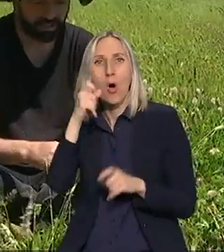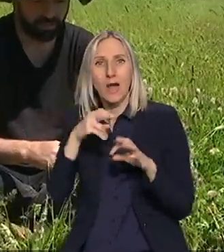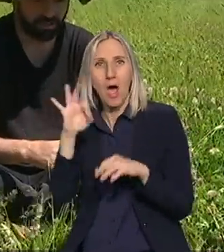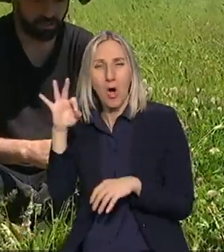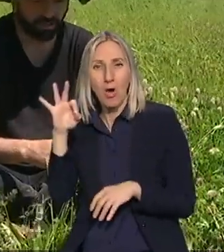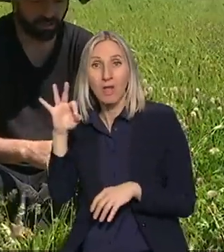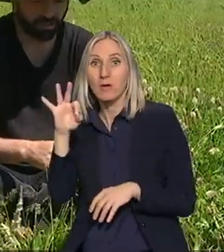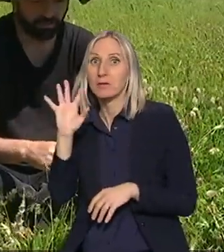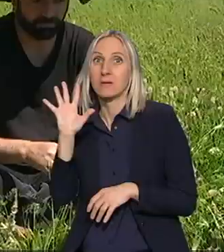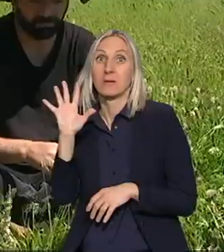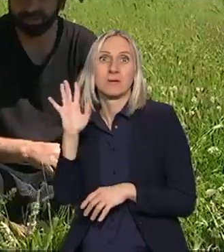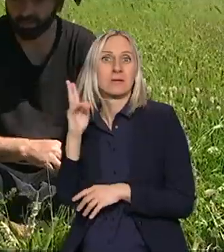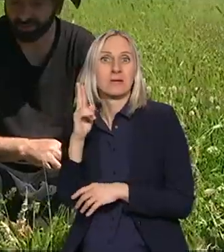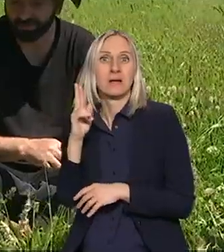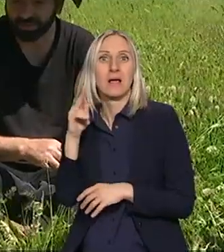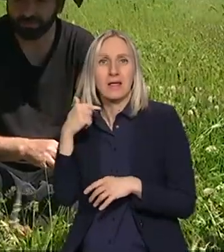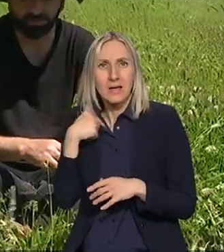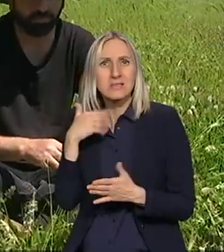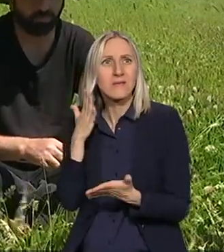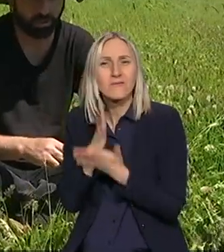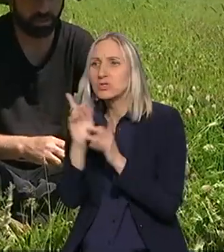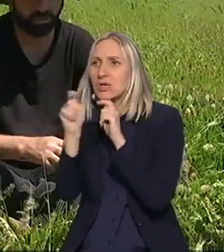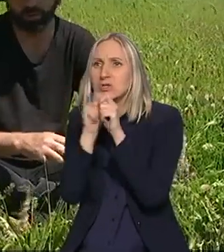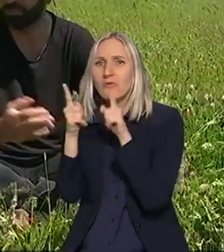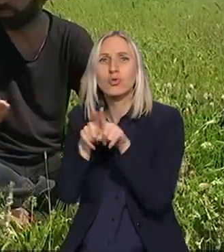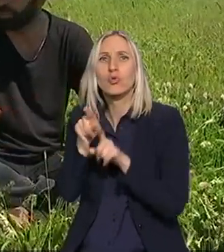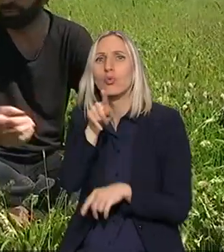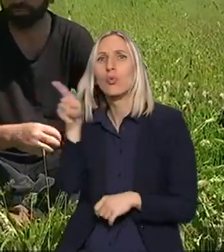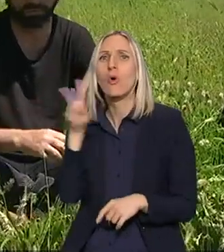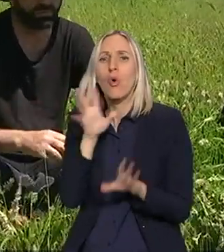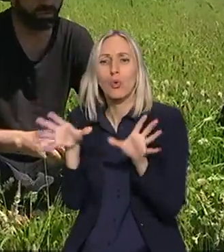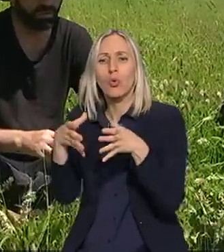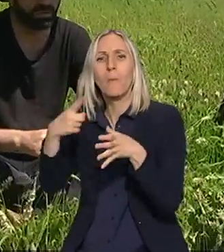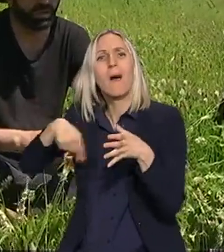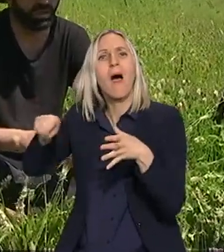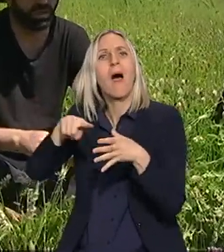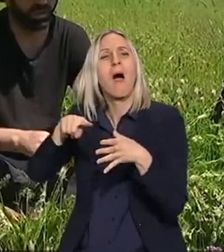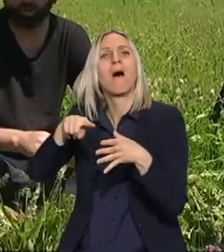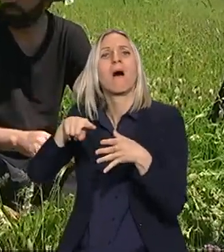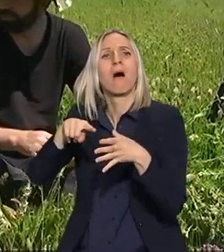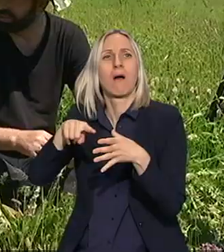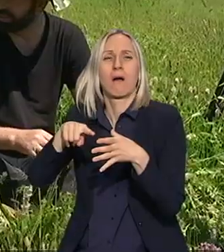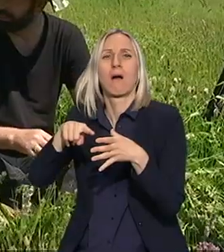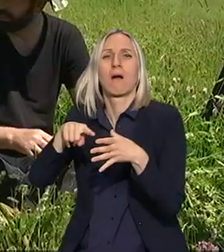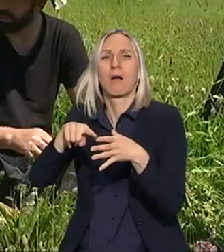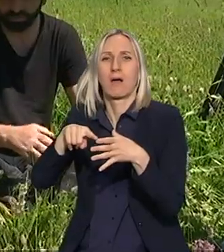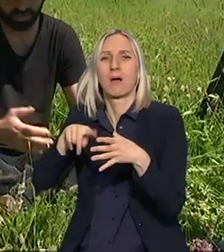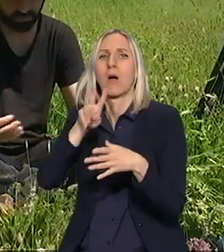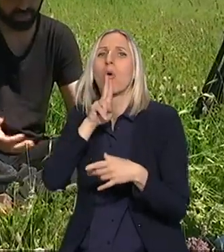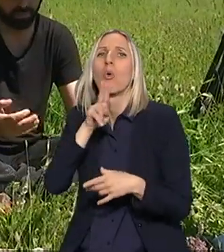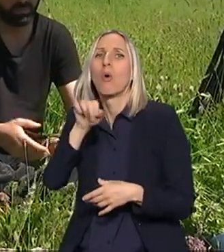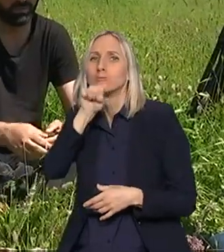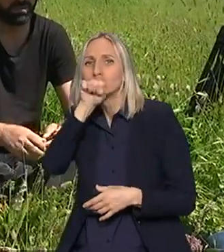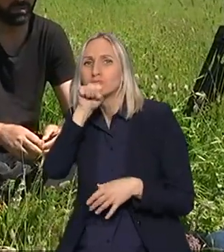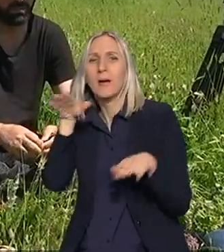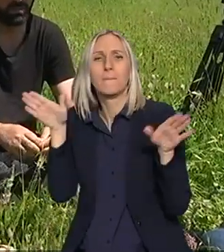takav snimak, pričao sam sa i mom drugarima koji smo u grupi tu, koja je ova ptica. Znači, sve